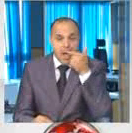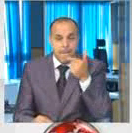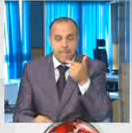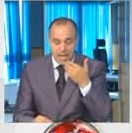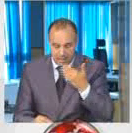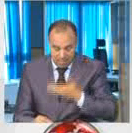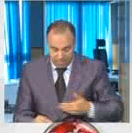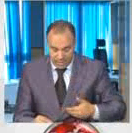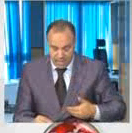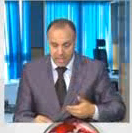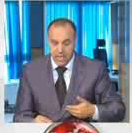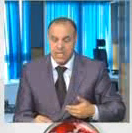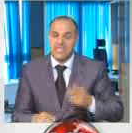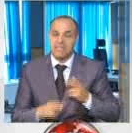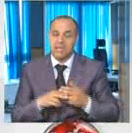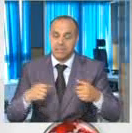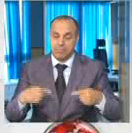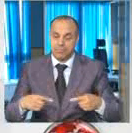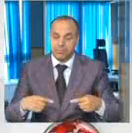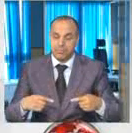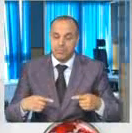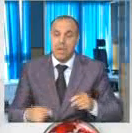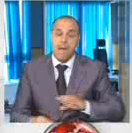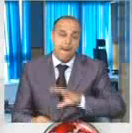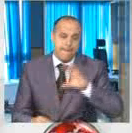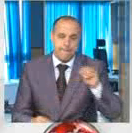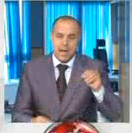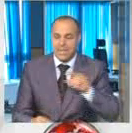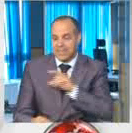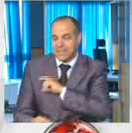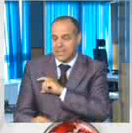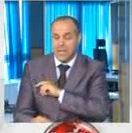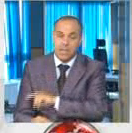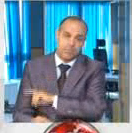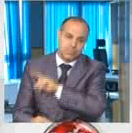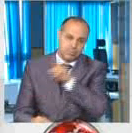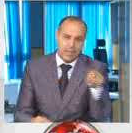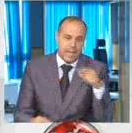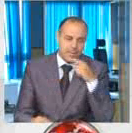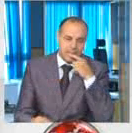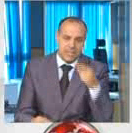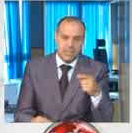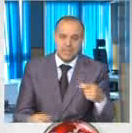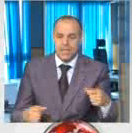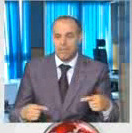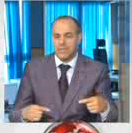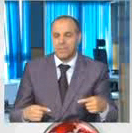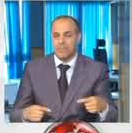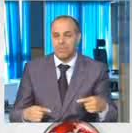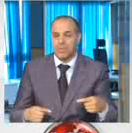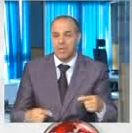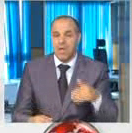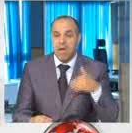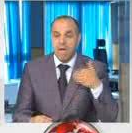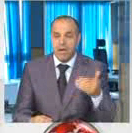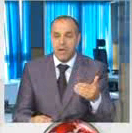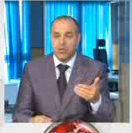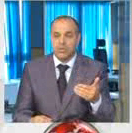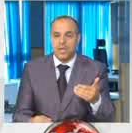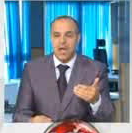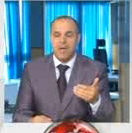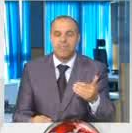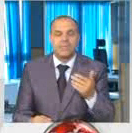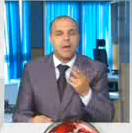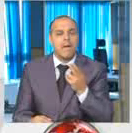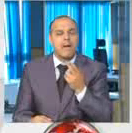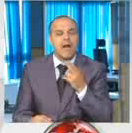النادي الإفريقي النادي الصفاقسي، ويتحول النجم الساحلي إلى جابس لملاقاة الملعب الجابسي، فيما تستضيف القوافل